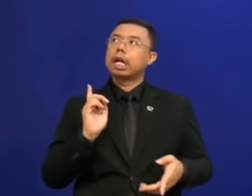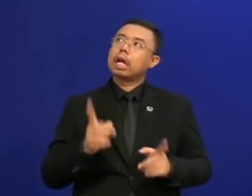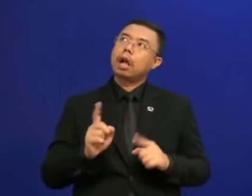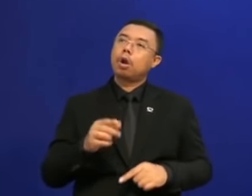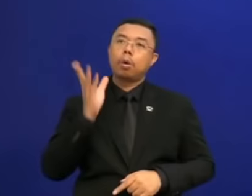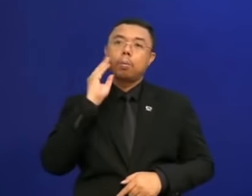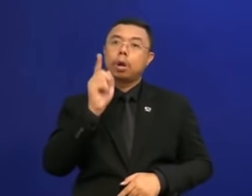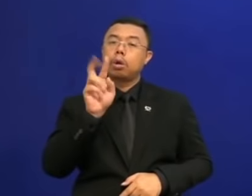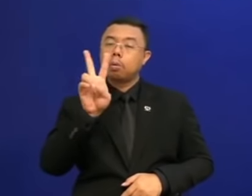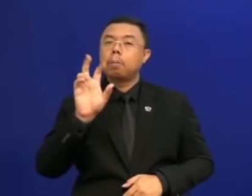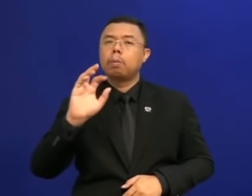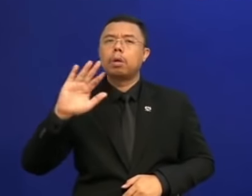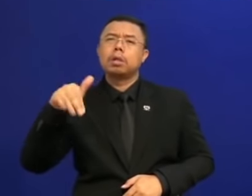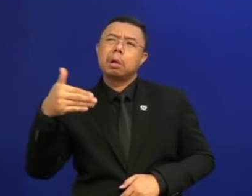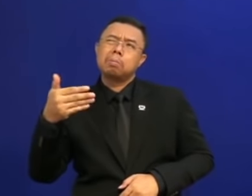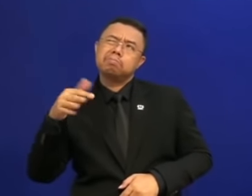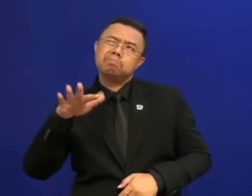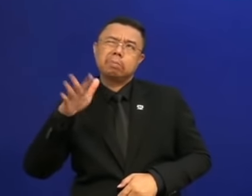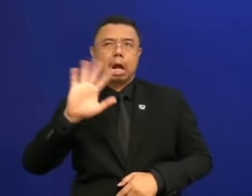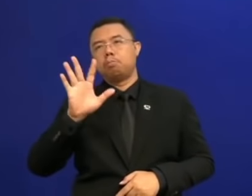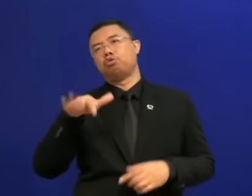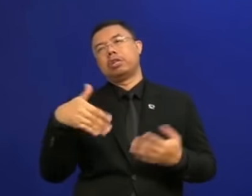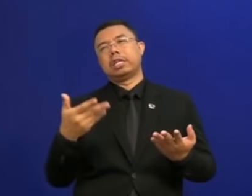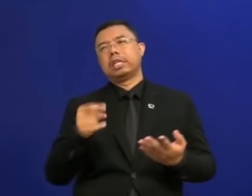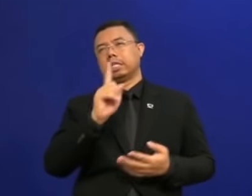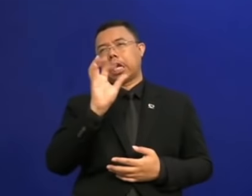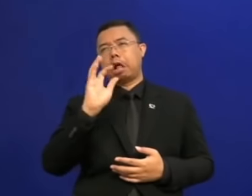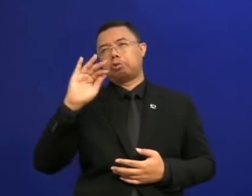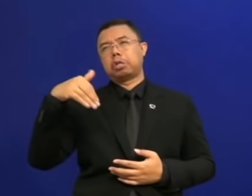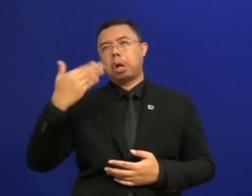Anda 20 tahun, rasanya tidak mungkin.